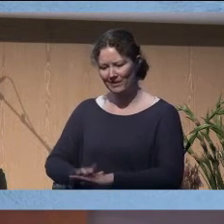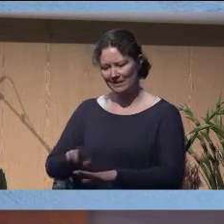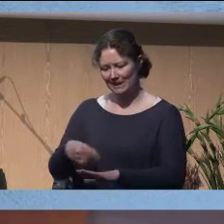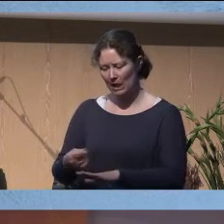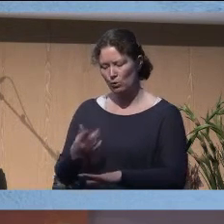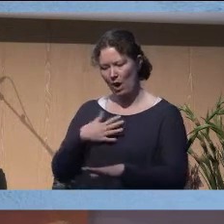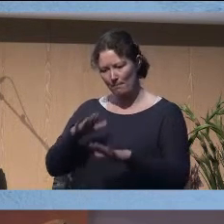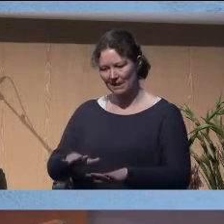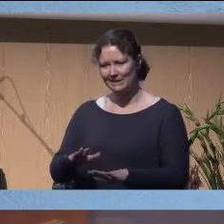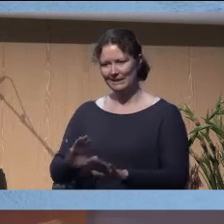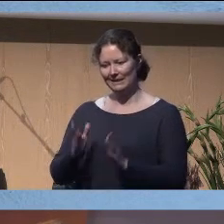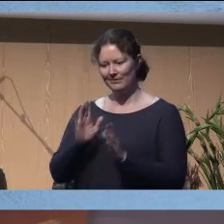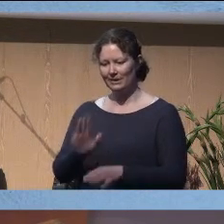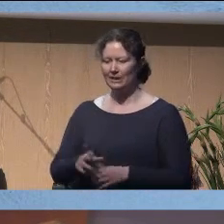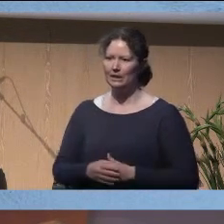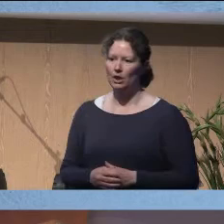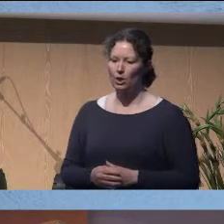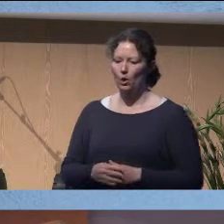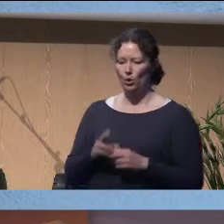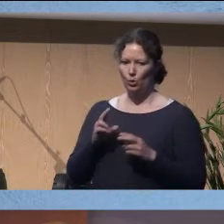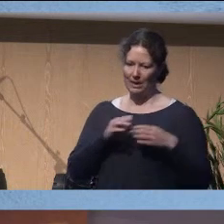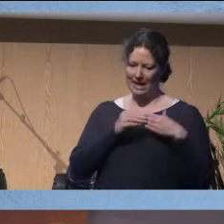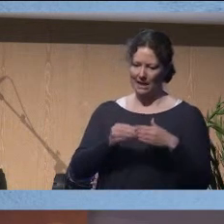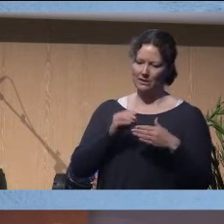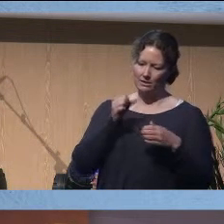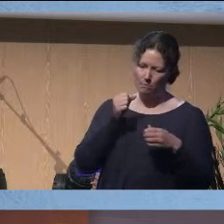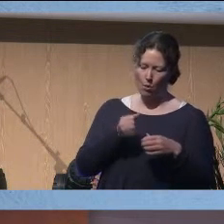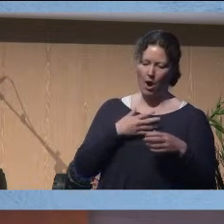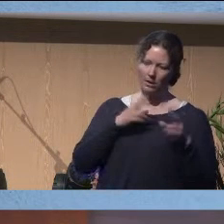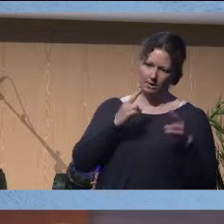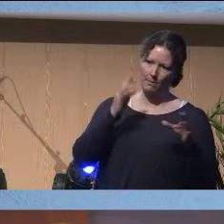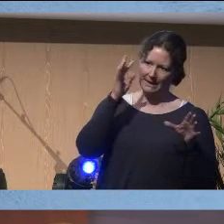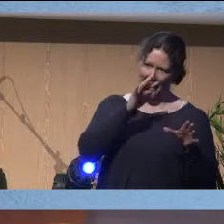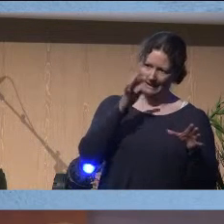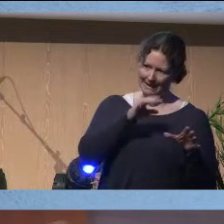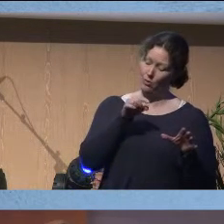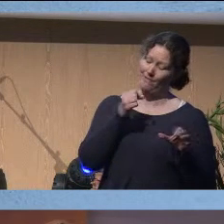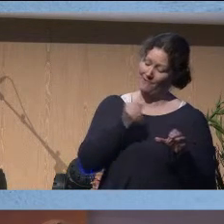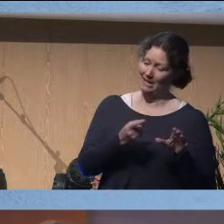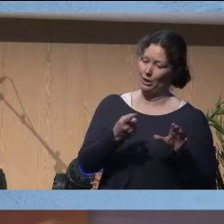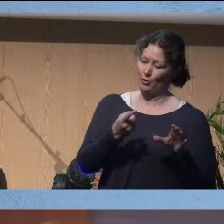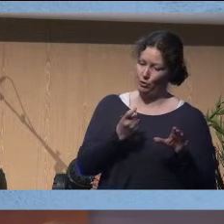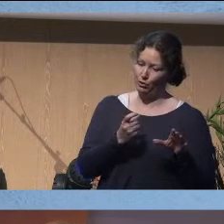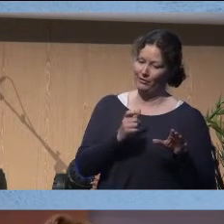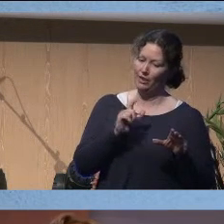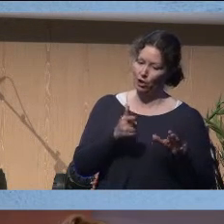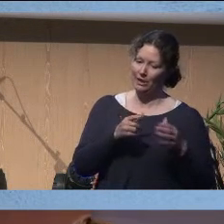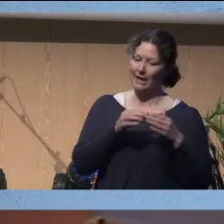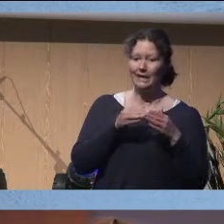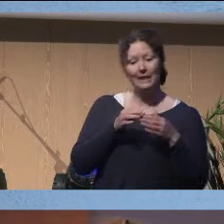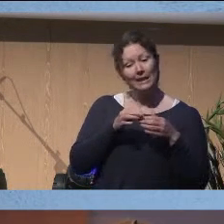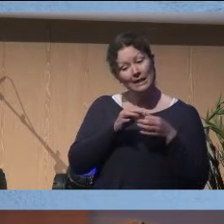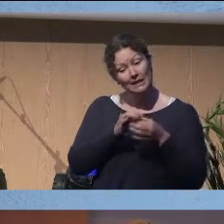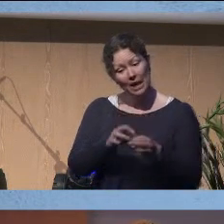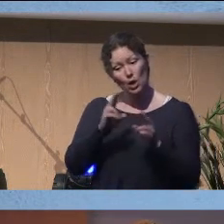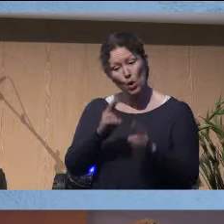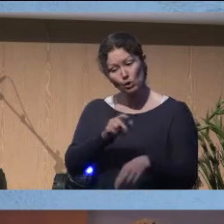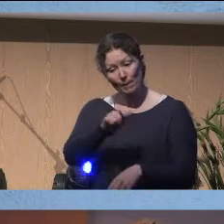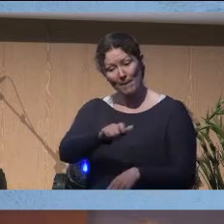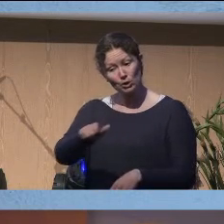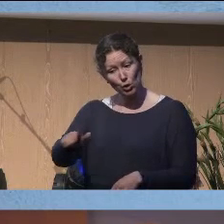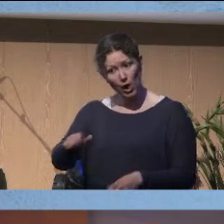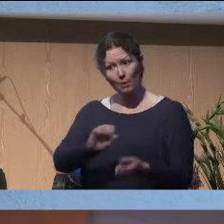inn I livet. Og ledelsen må gjennomsyres av den samme tenkningen, og det en utfordring, for det gjelder også personalpolitikken.